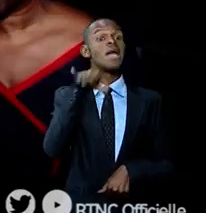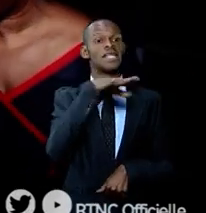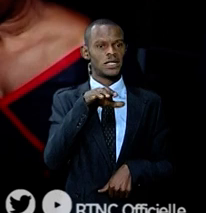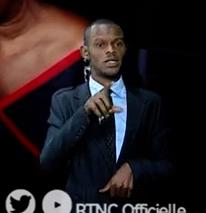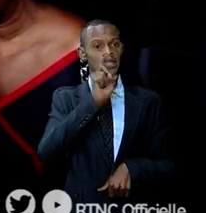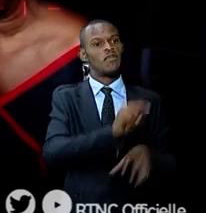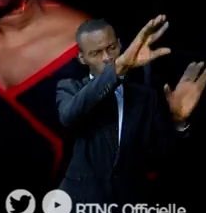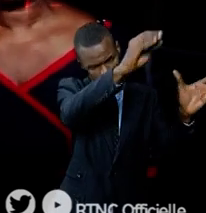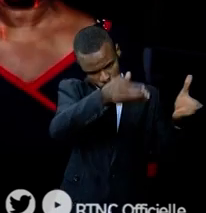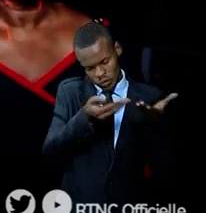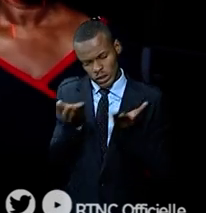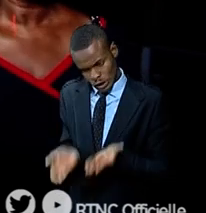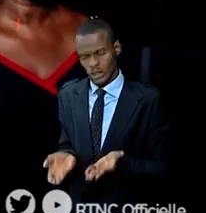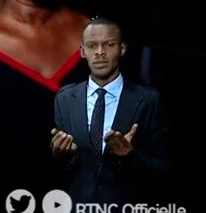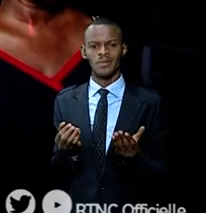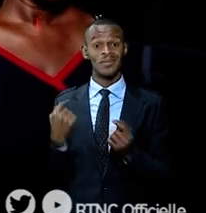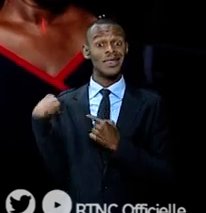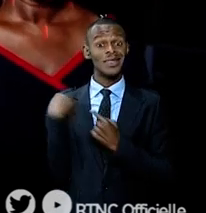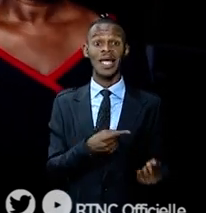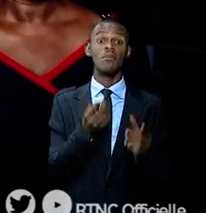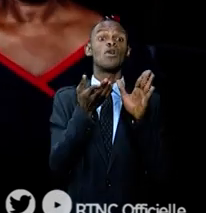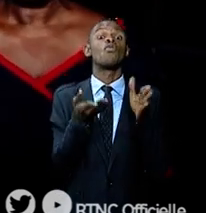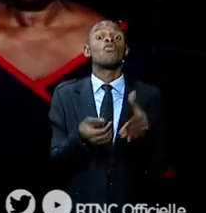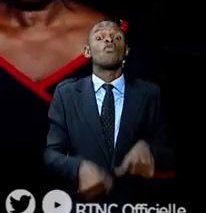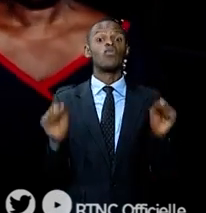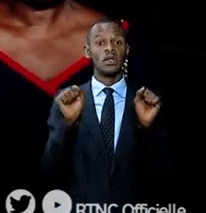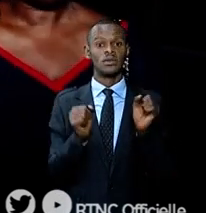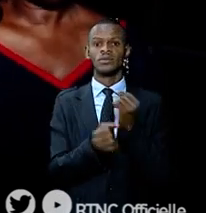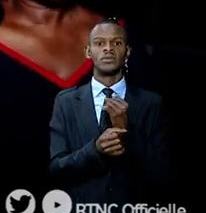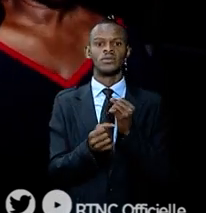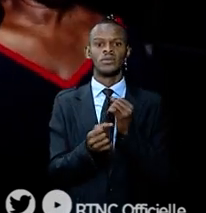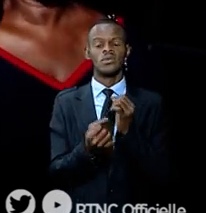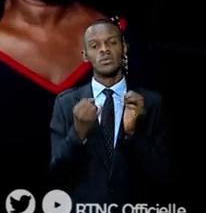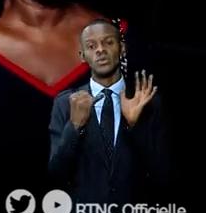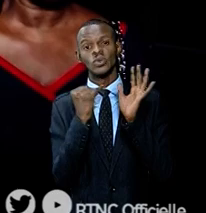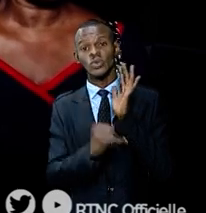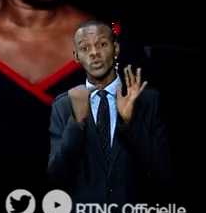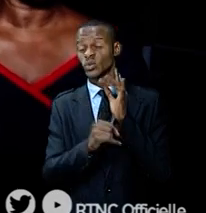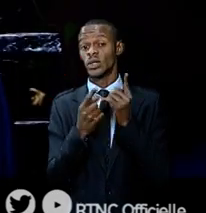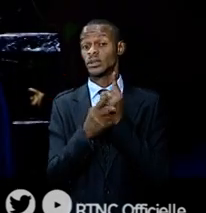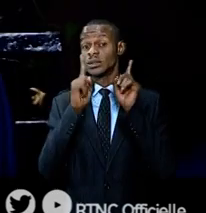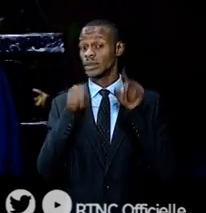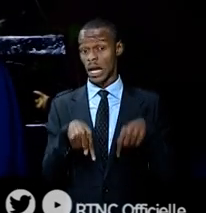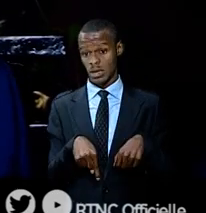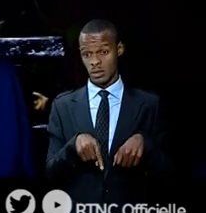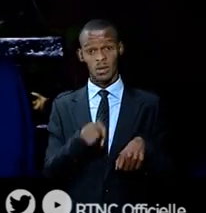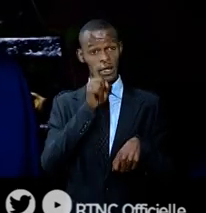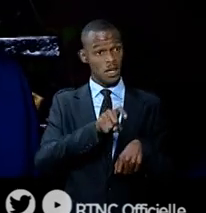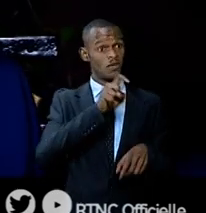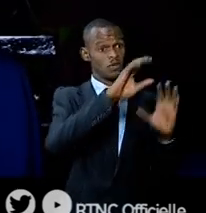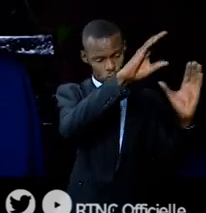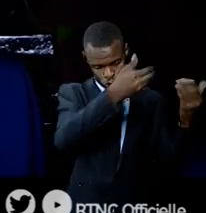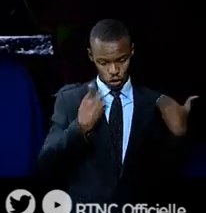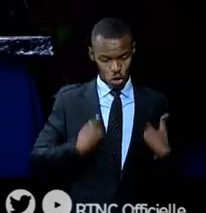national devraient revenir au pays de ses ancêtres afin que l'on puisse lui rendre les hommages dignes de son rang, ont